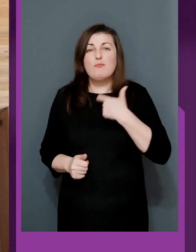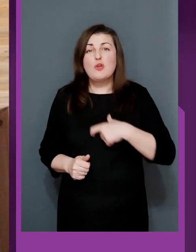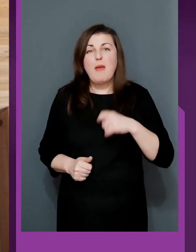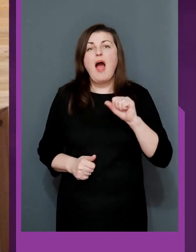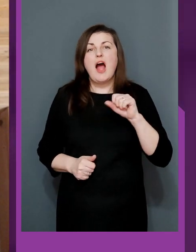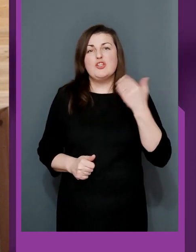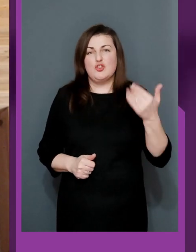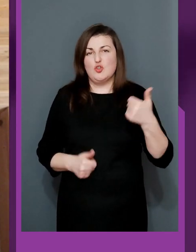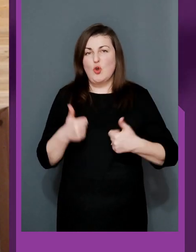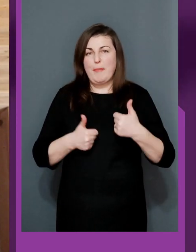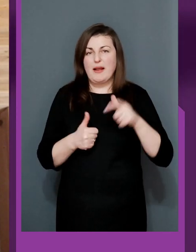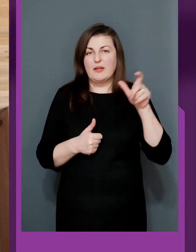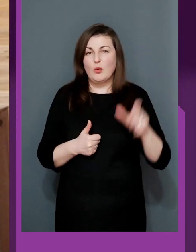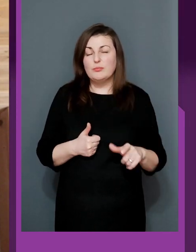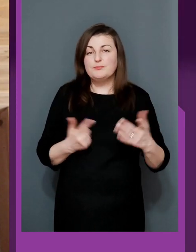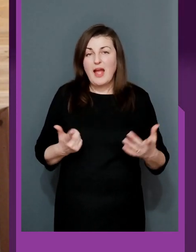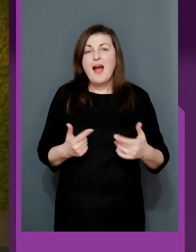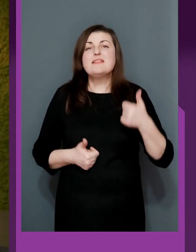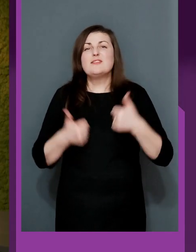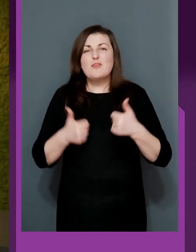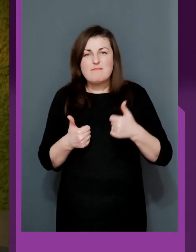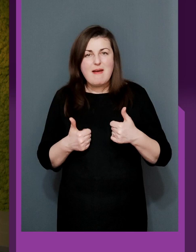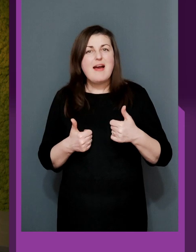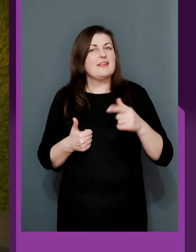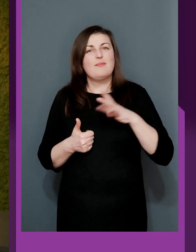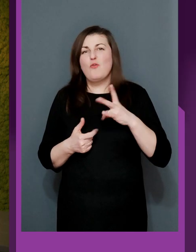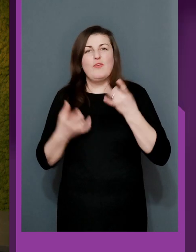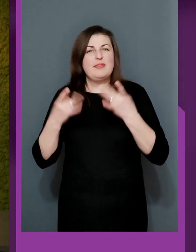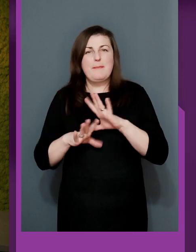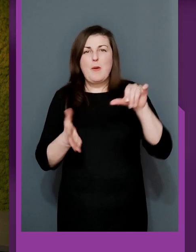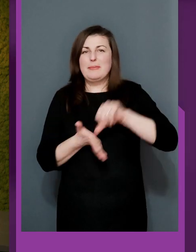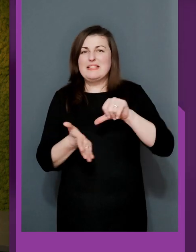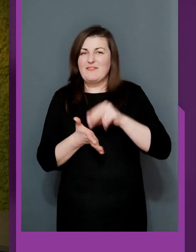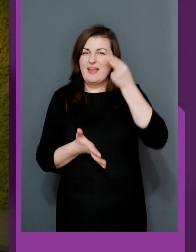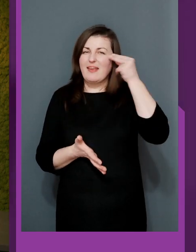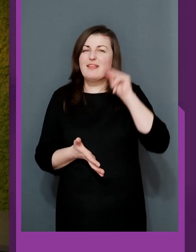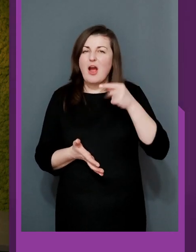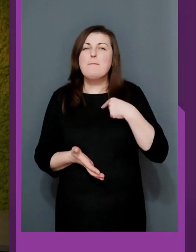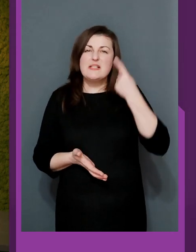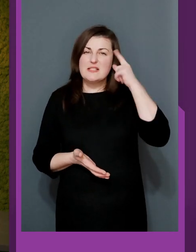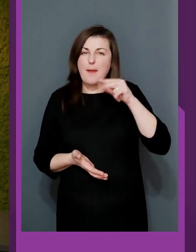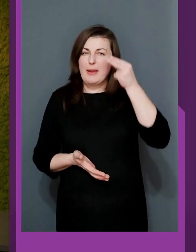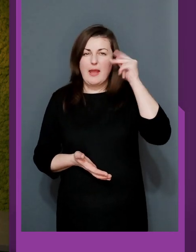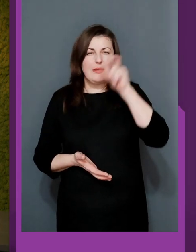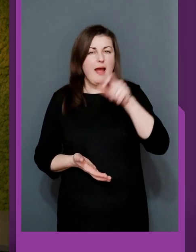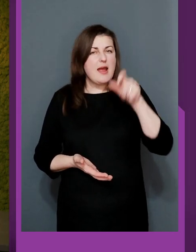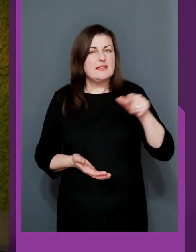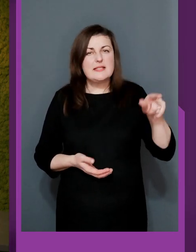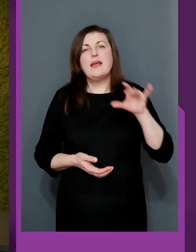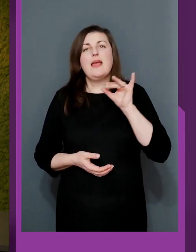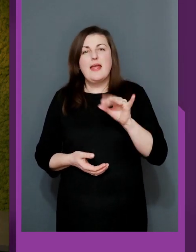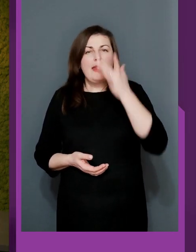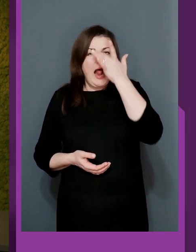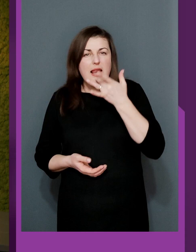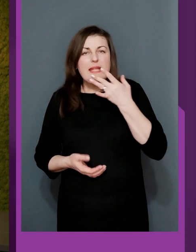аніж супернику так суперник в тебе був непростий представник Китаю ми знаємо що китайці